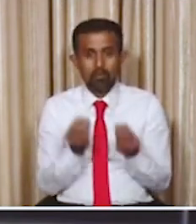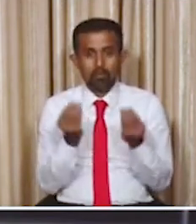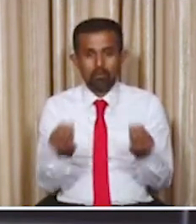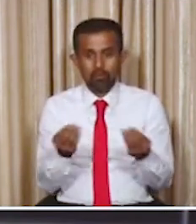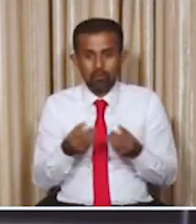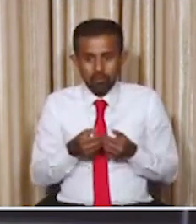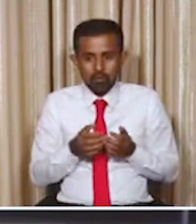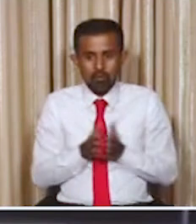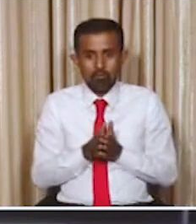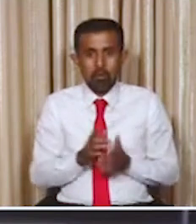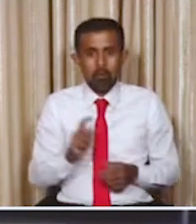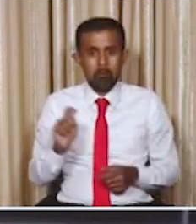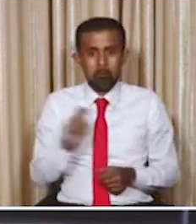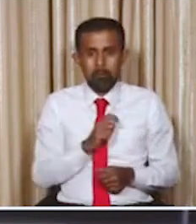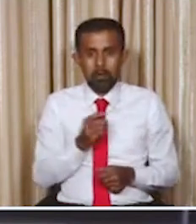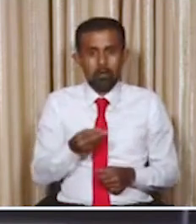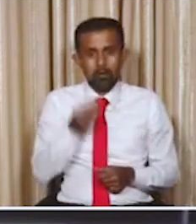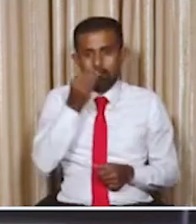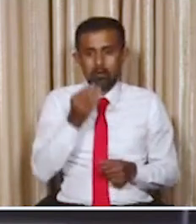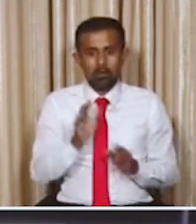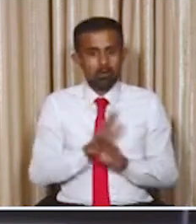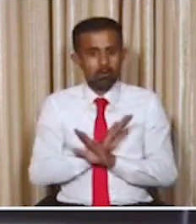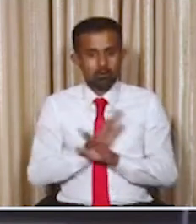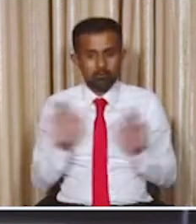දුන්නේ තමන්ගේ පඩි වැඩි කරගන්න නෙමෙයි.